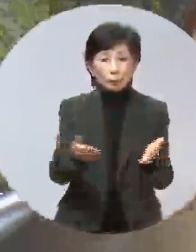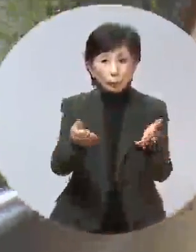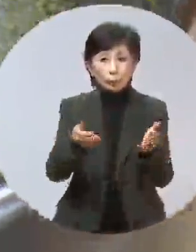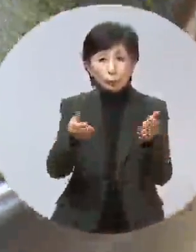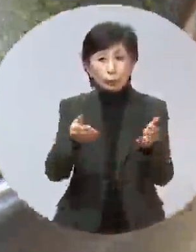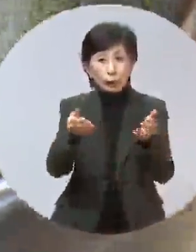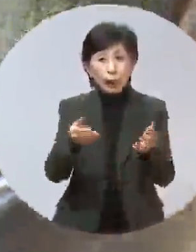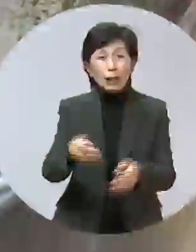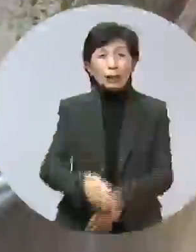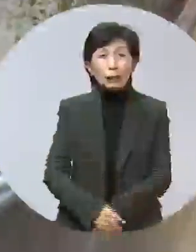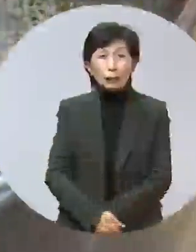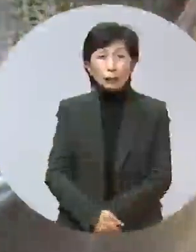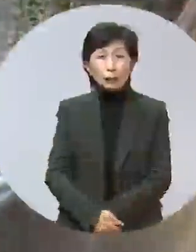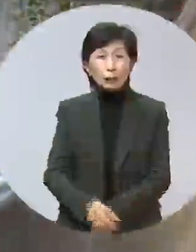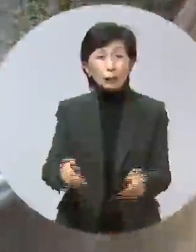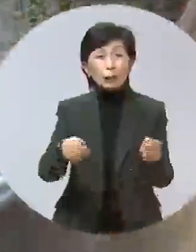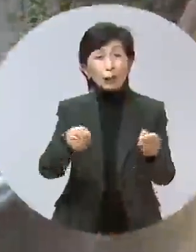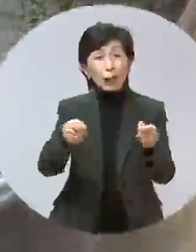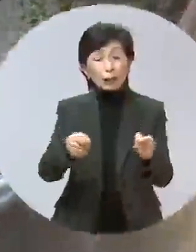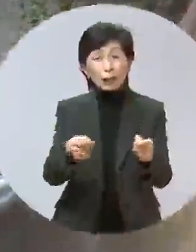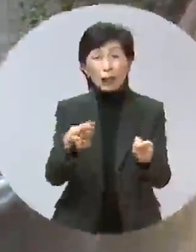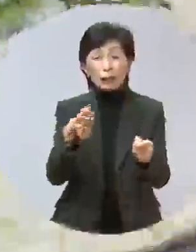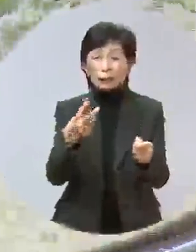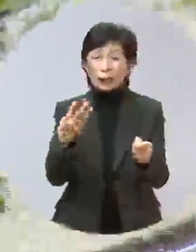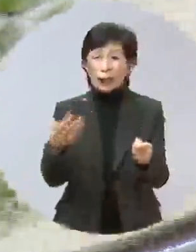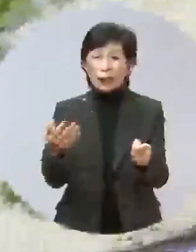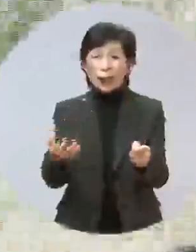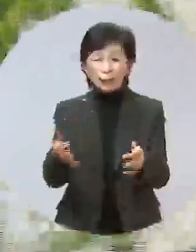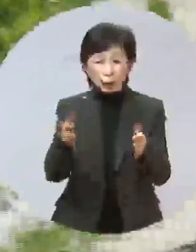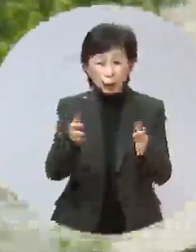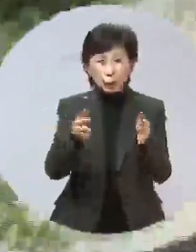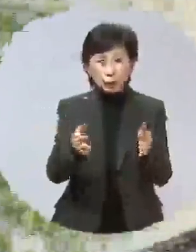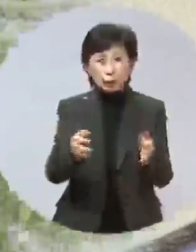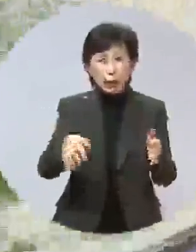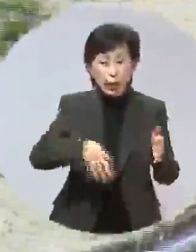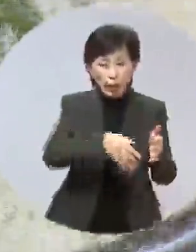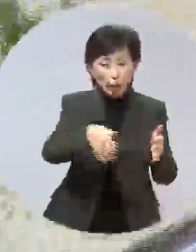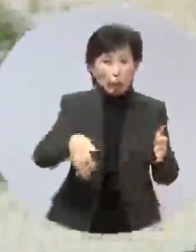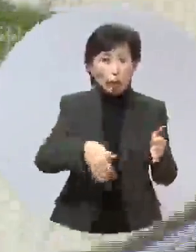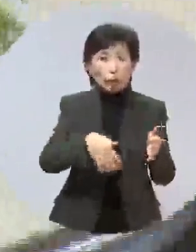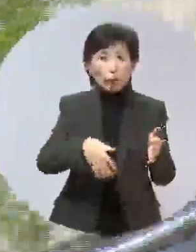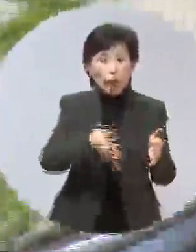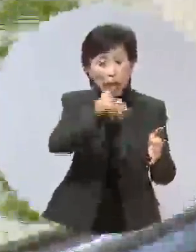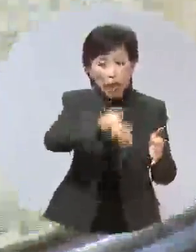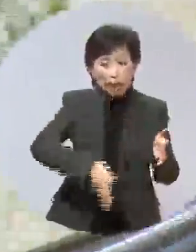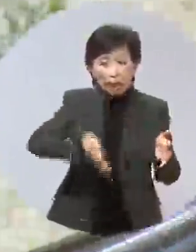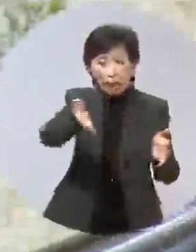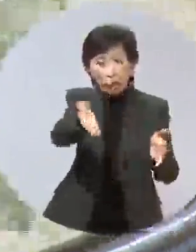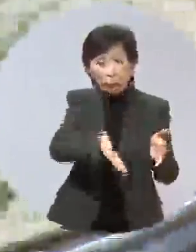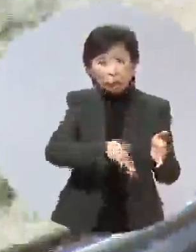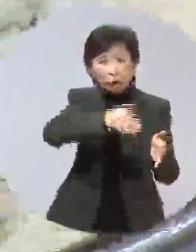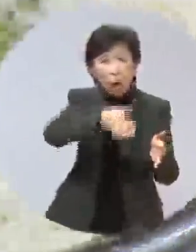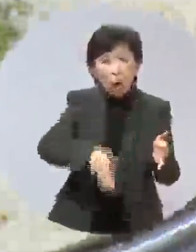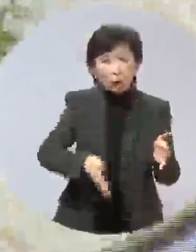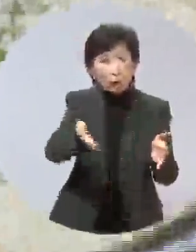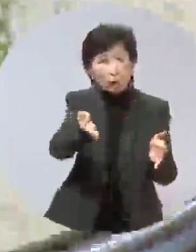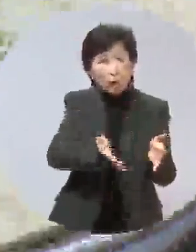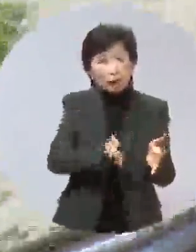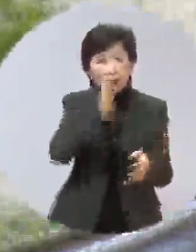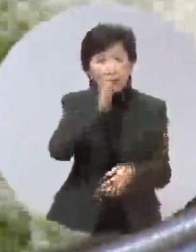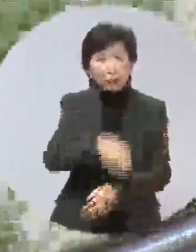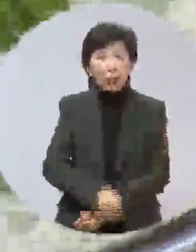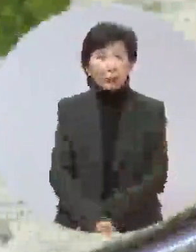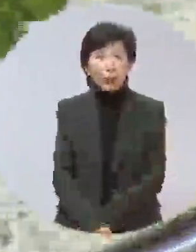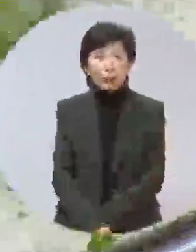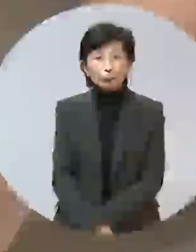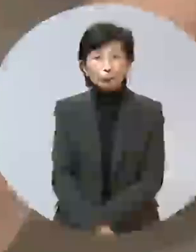ふるいにかけた薄力粉を数回に分けてほうれん草の生地に加え、ヘラで切るように混ぜ合わせてください。